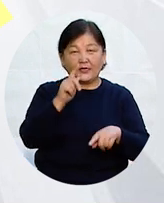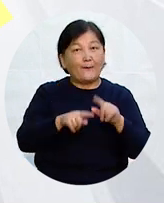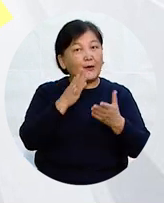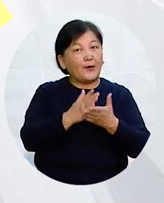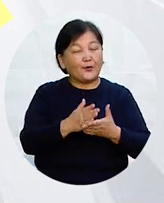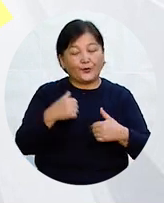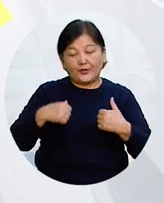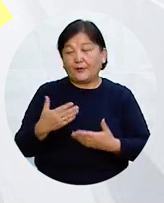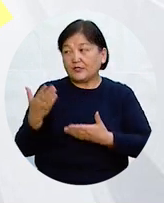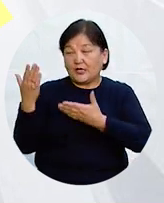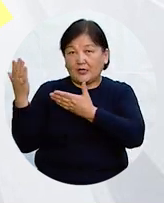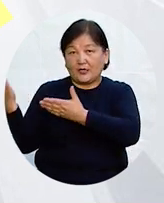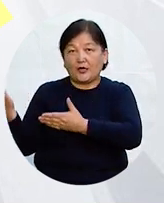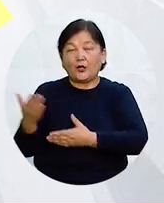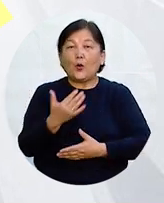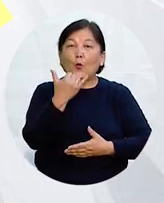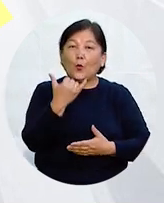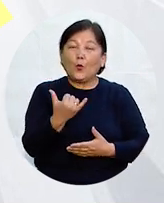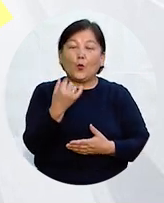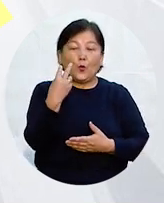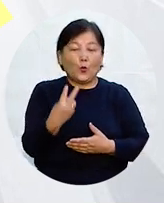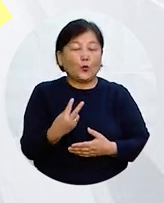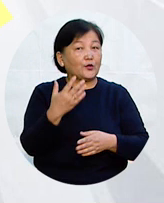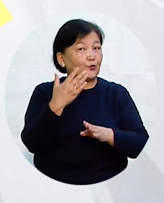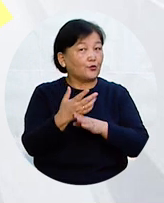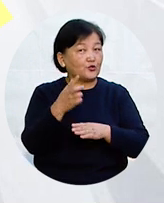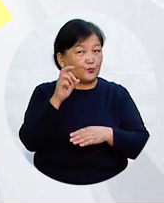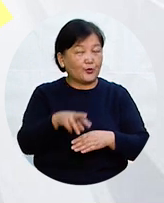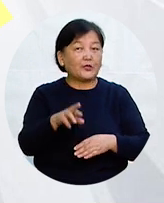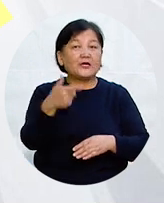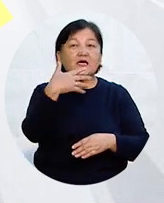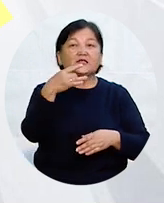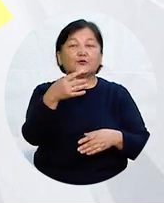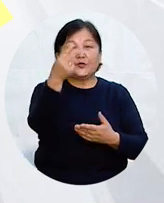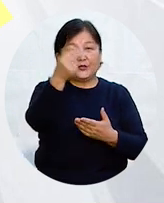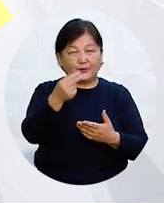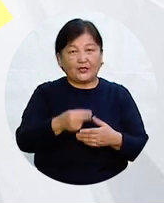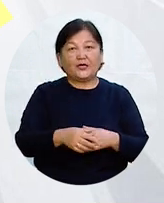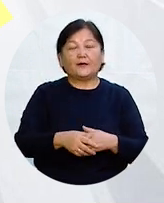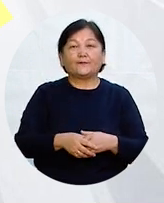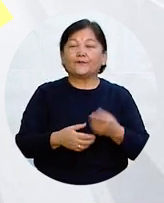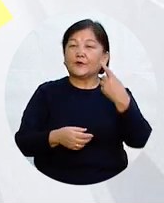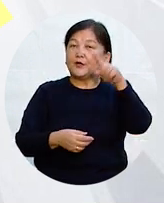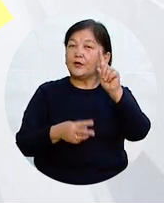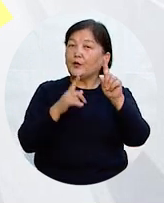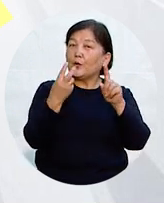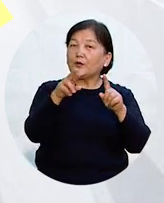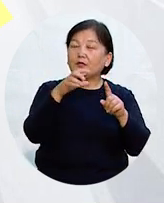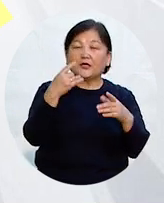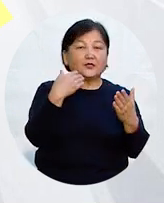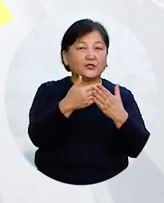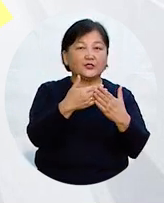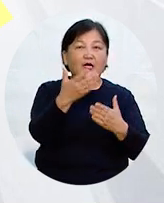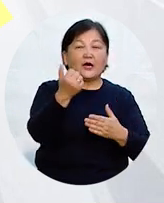За хэрвээ уу төгсгөлтэй үг байвал үгийнхаа язгуурыг тэмдэглээд яваарай хүүхдүүдээ. За эхний үгэн дээр багшин жишээ авъя.